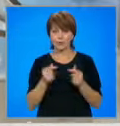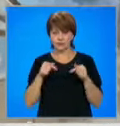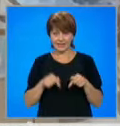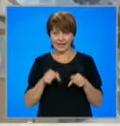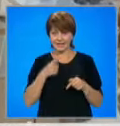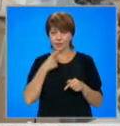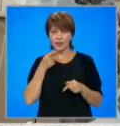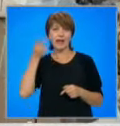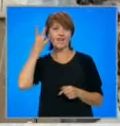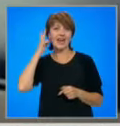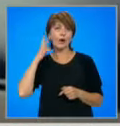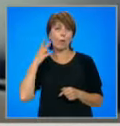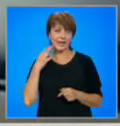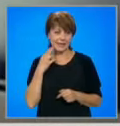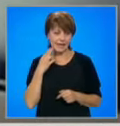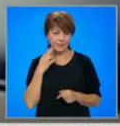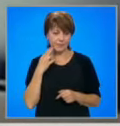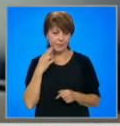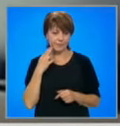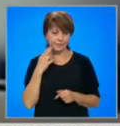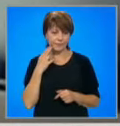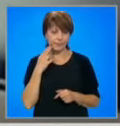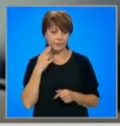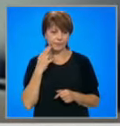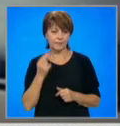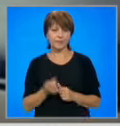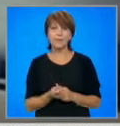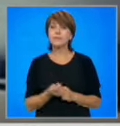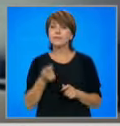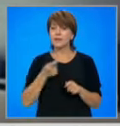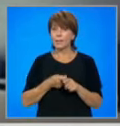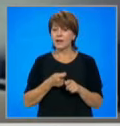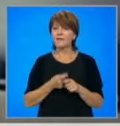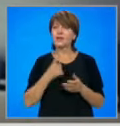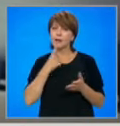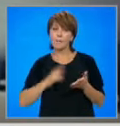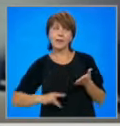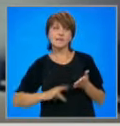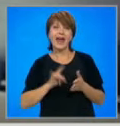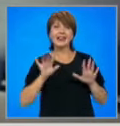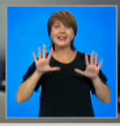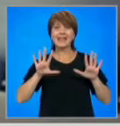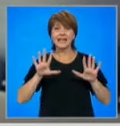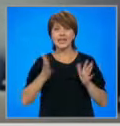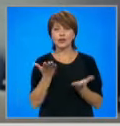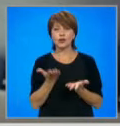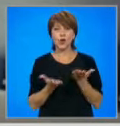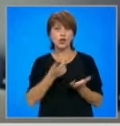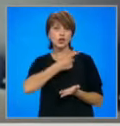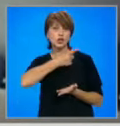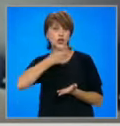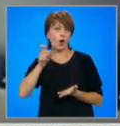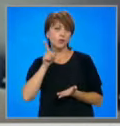тази година във Великобритания. Създаден е да превозва 10 тона товар, 100 пътници и то едва